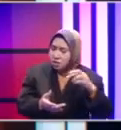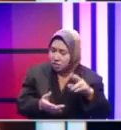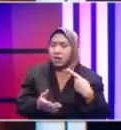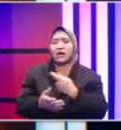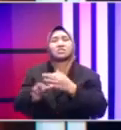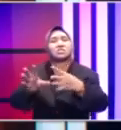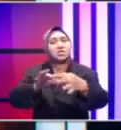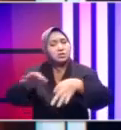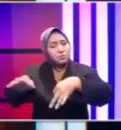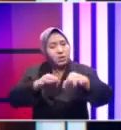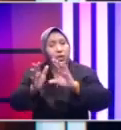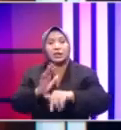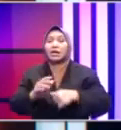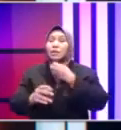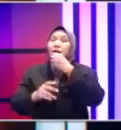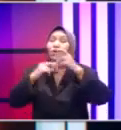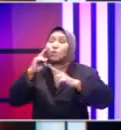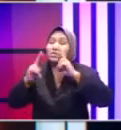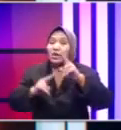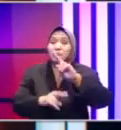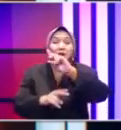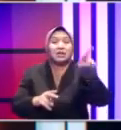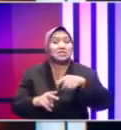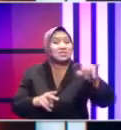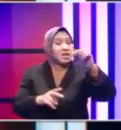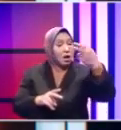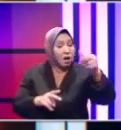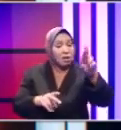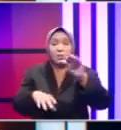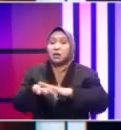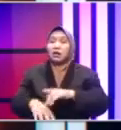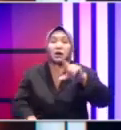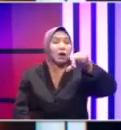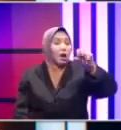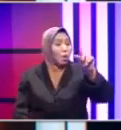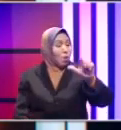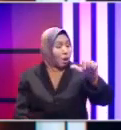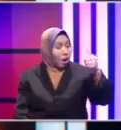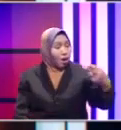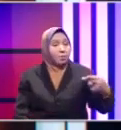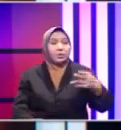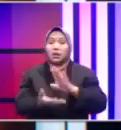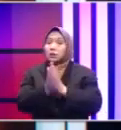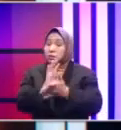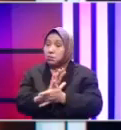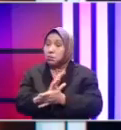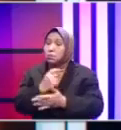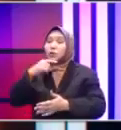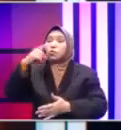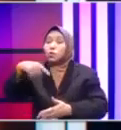sebentar lagi dia mengucapkan zihar kepada Kaula dan bilamana Dede mengucapkan zihar make